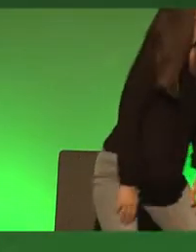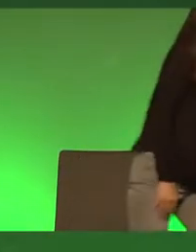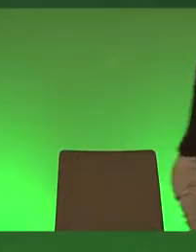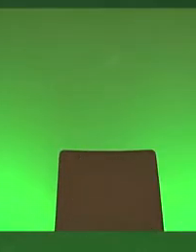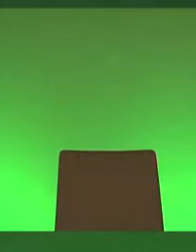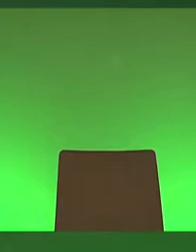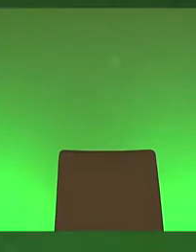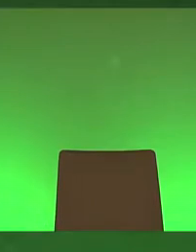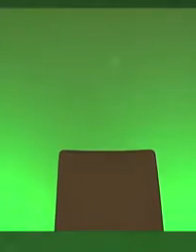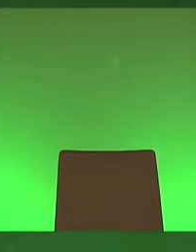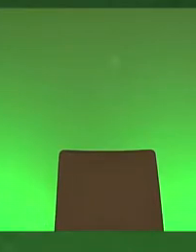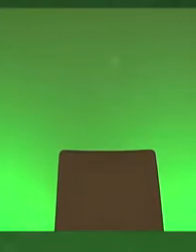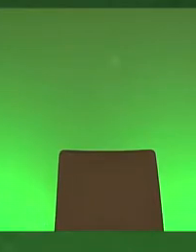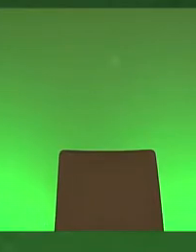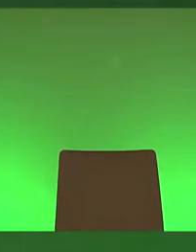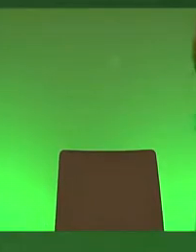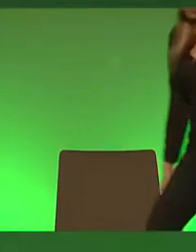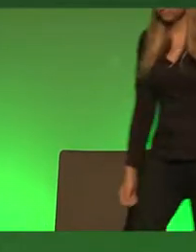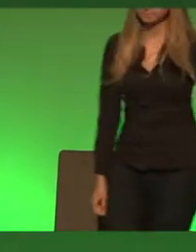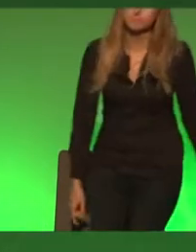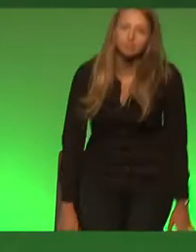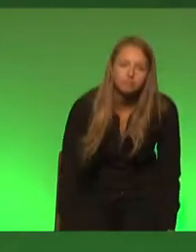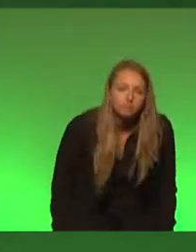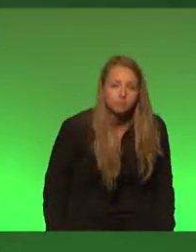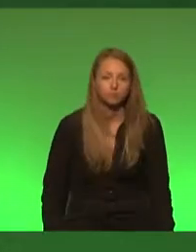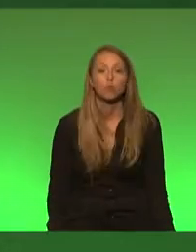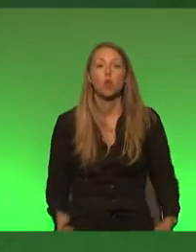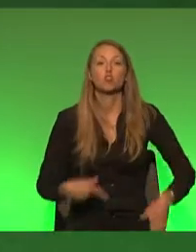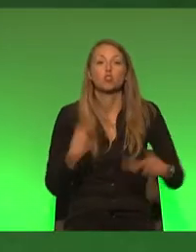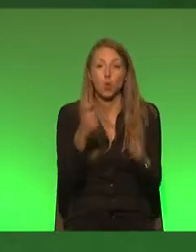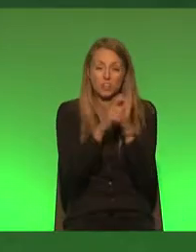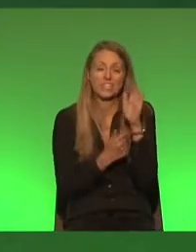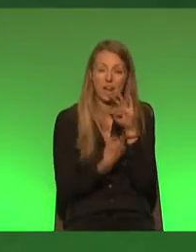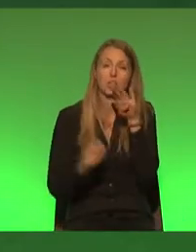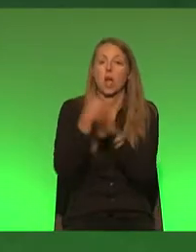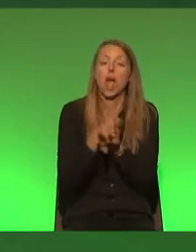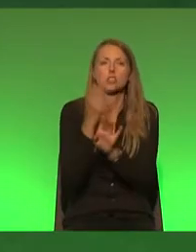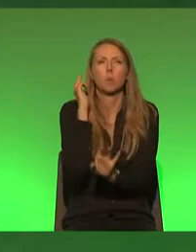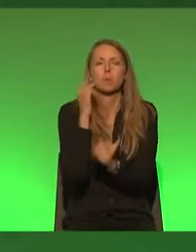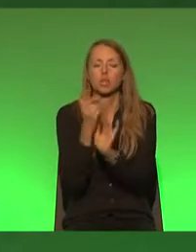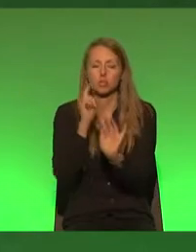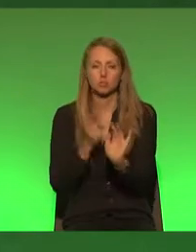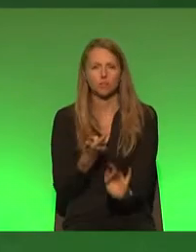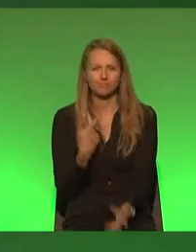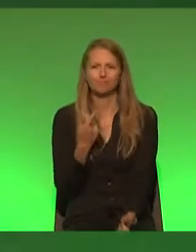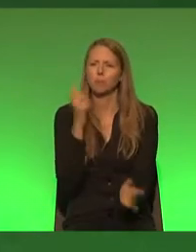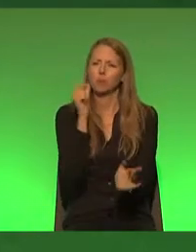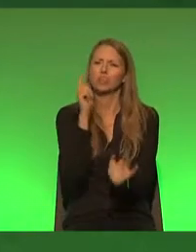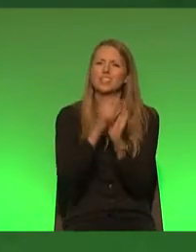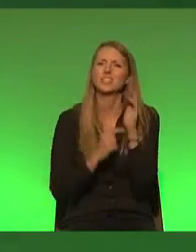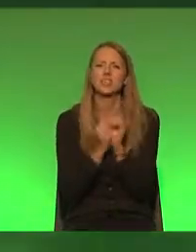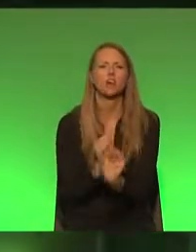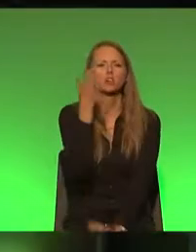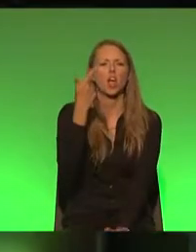Liebe Freundinnen und Freunde, das ist nicht Digitalisierung first, Bedenken second. Das ist digitale Überwachung first und Skrupel überhaupt nicht.